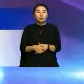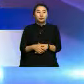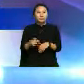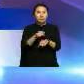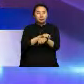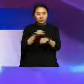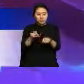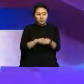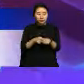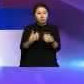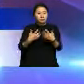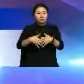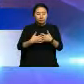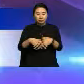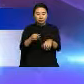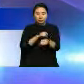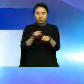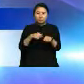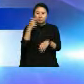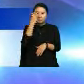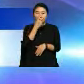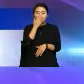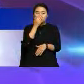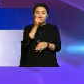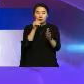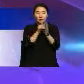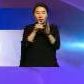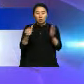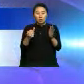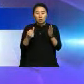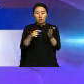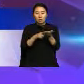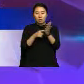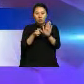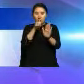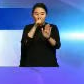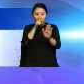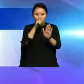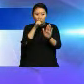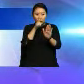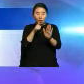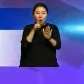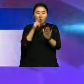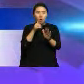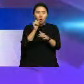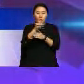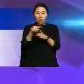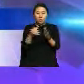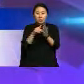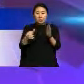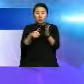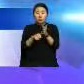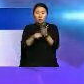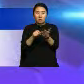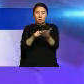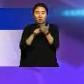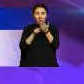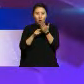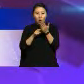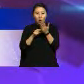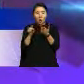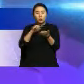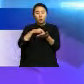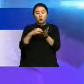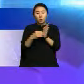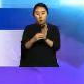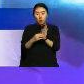기기에 측정할 수 있는 한계치를 나타낸 거고요. 이 배출 허용 기준이라는 그런 물질이 나옴에도